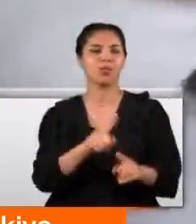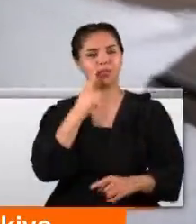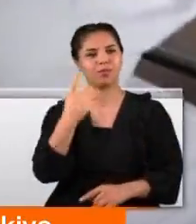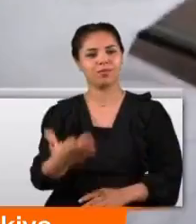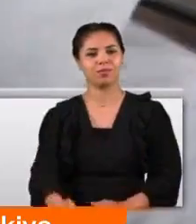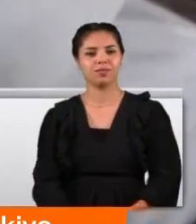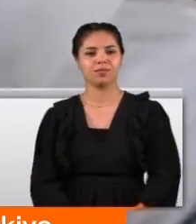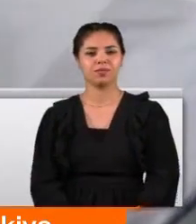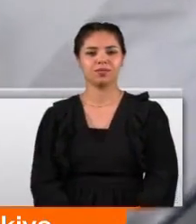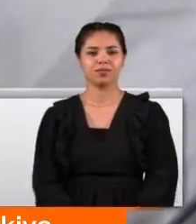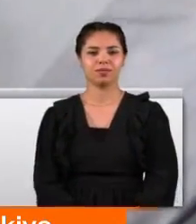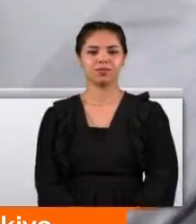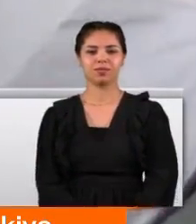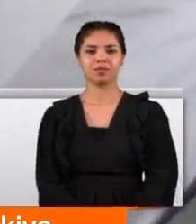Hayır,